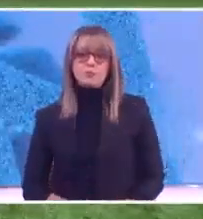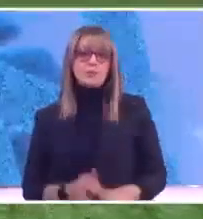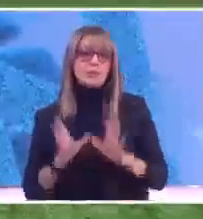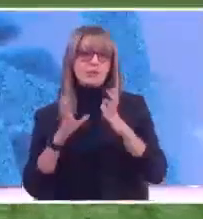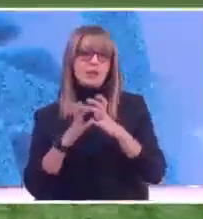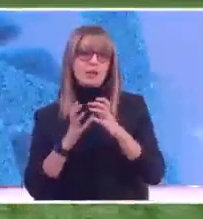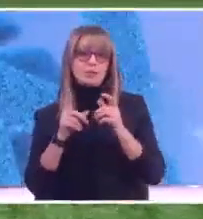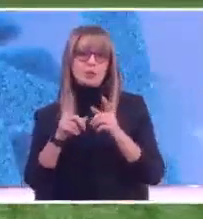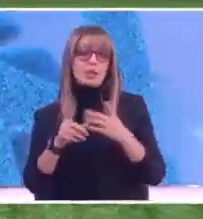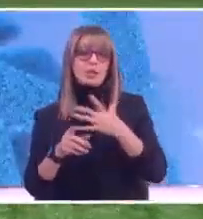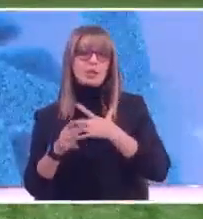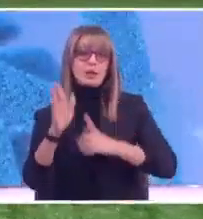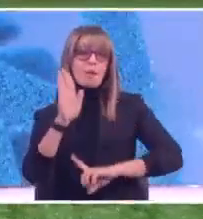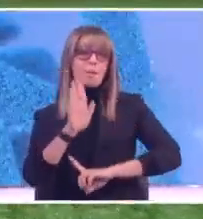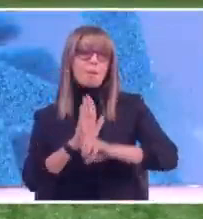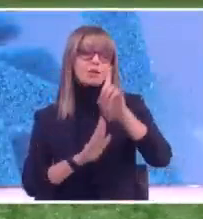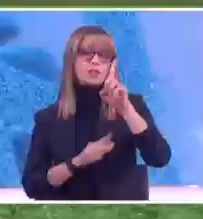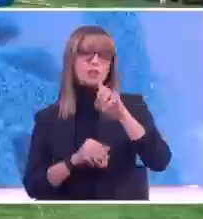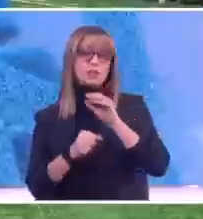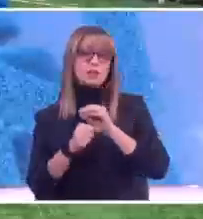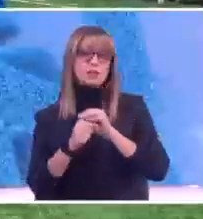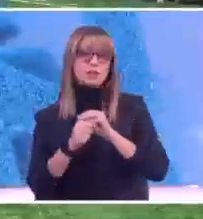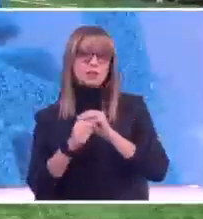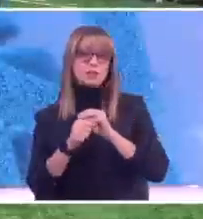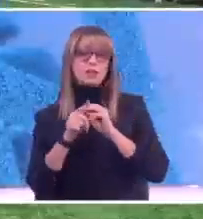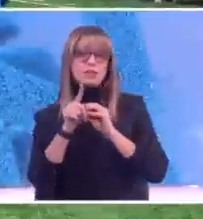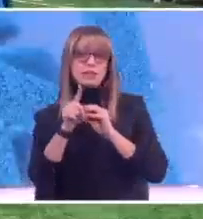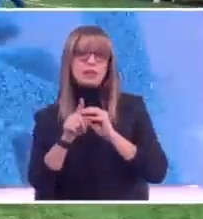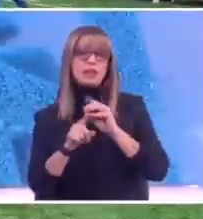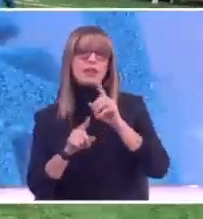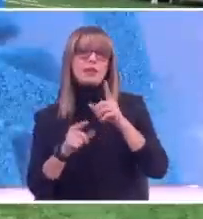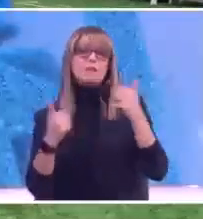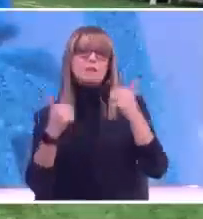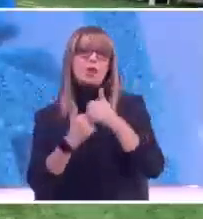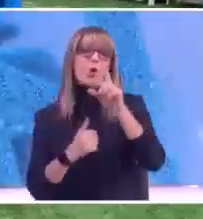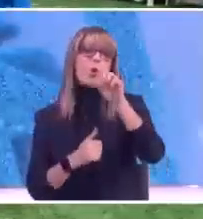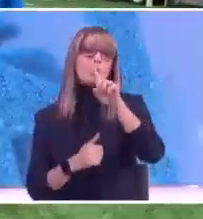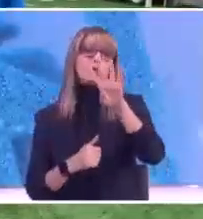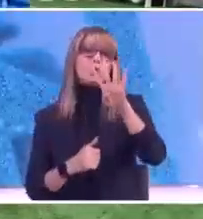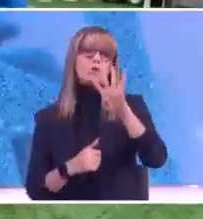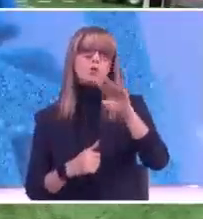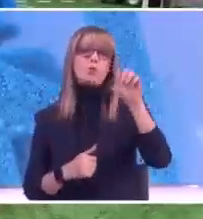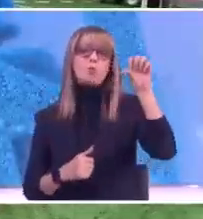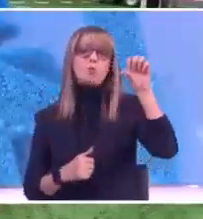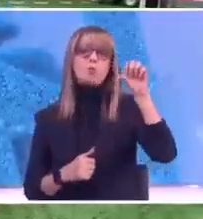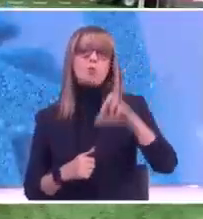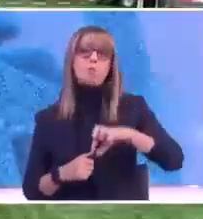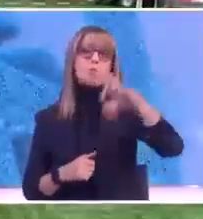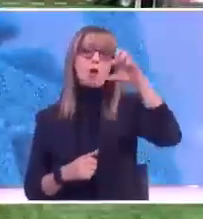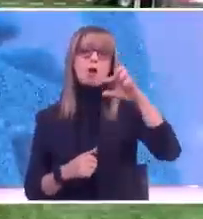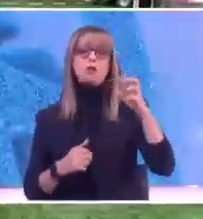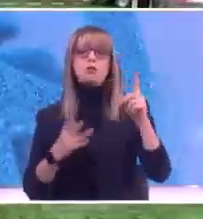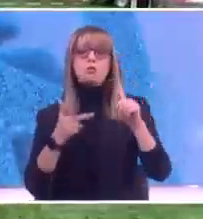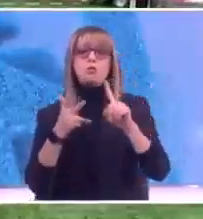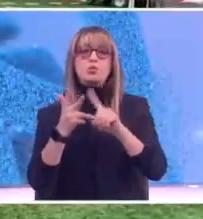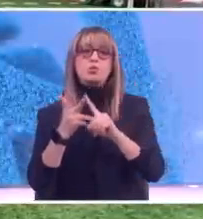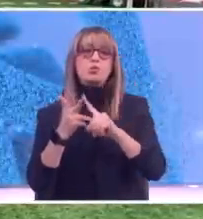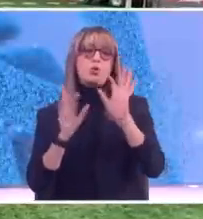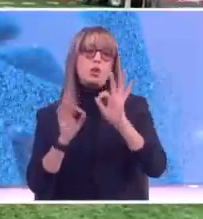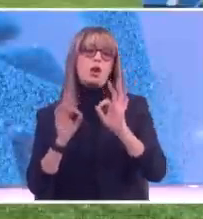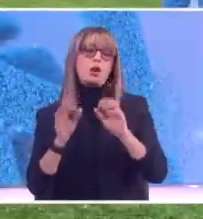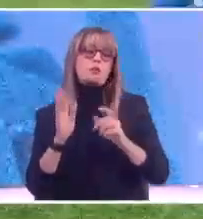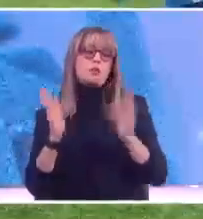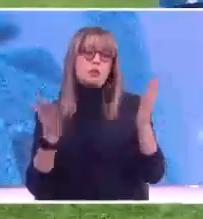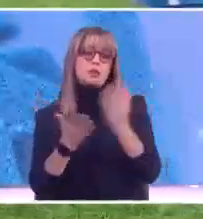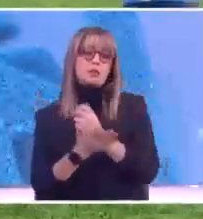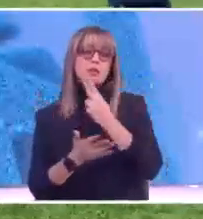Takım gösterdiği başarılı performansla ligin ilk yarısını 14 puanla namağlup 3. sırada bitirdi. Kadın